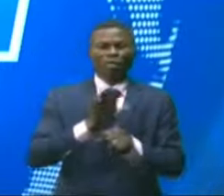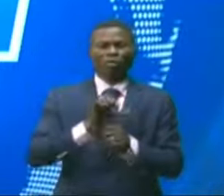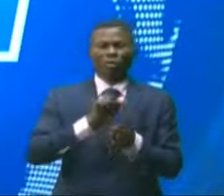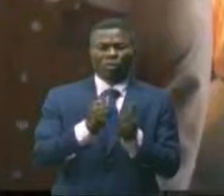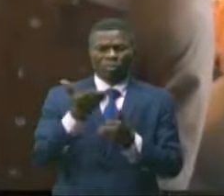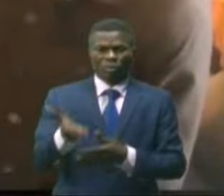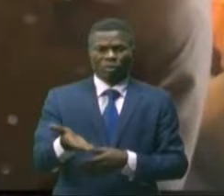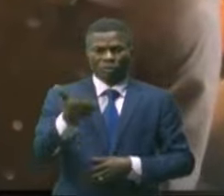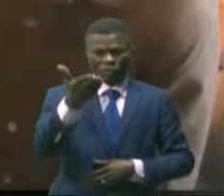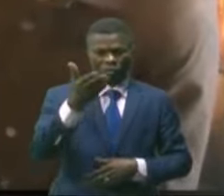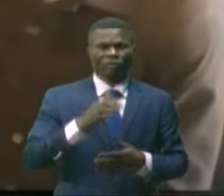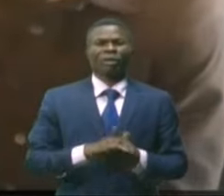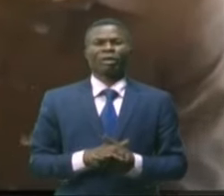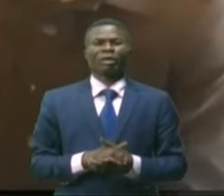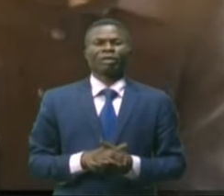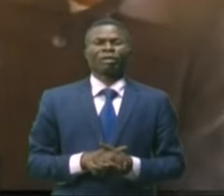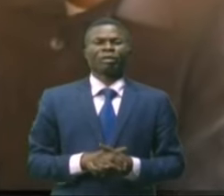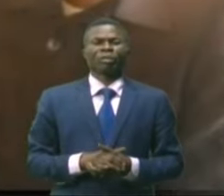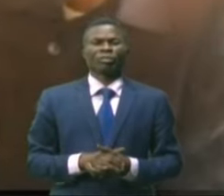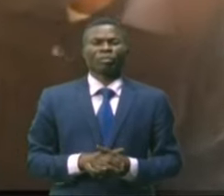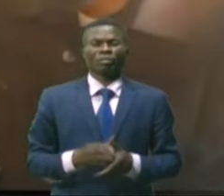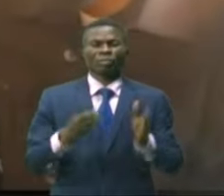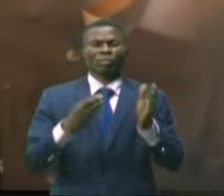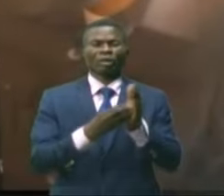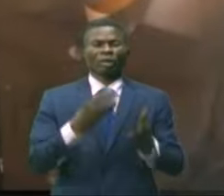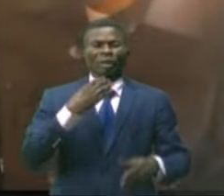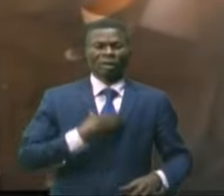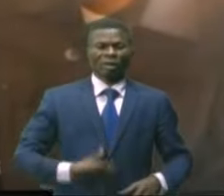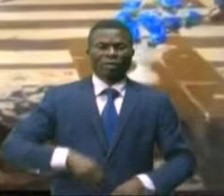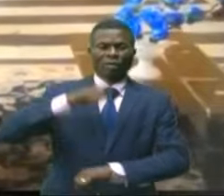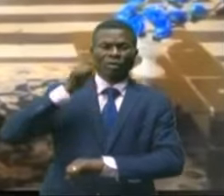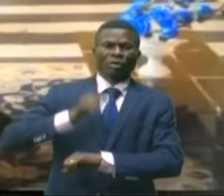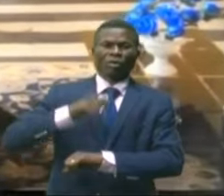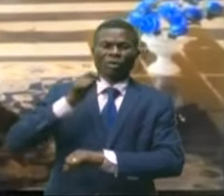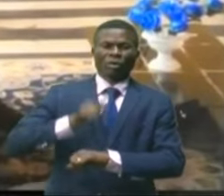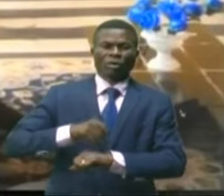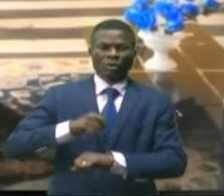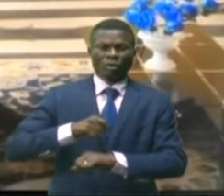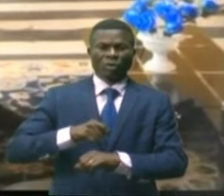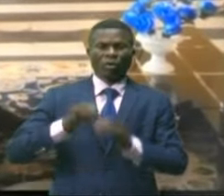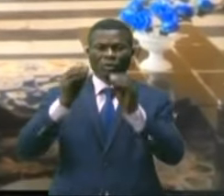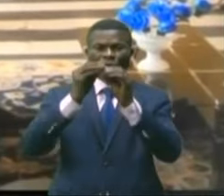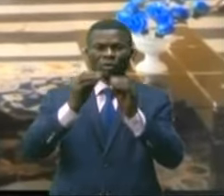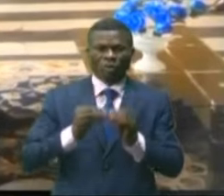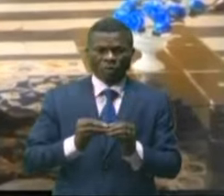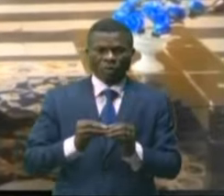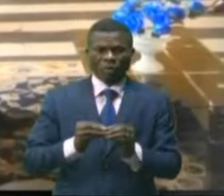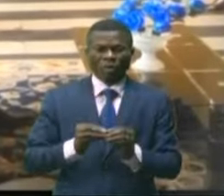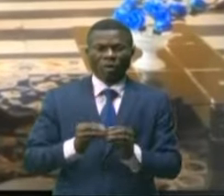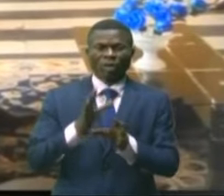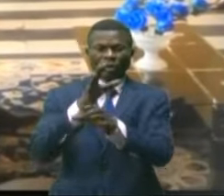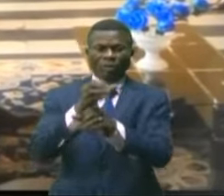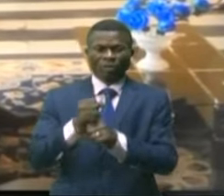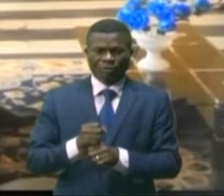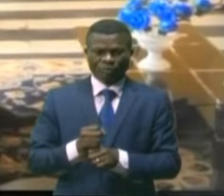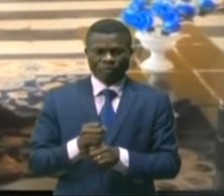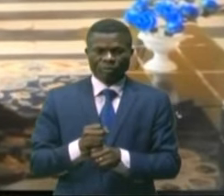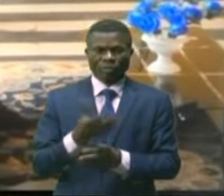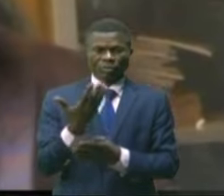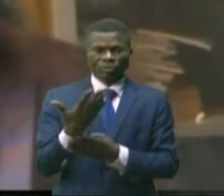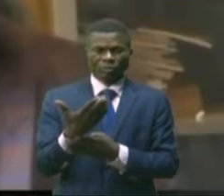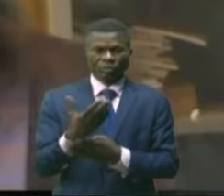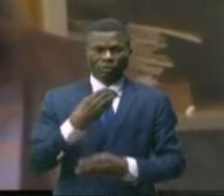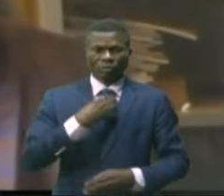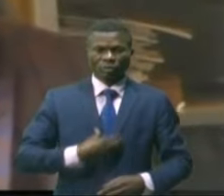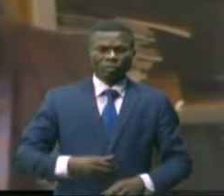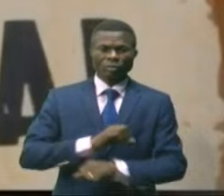plus. Ils étaient 9 magistrats sur 35 au total qui ont reçu des mandats du